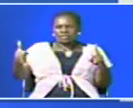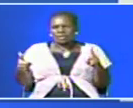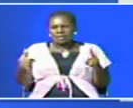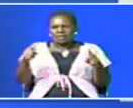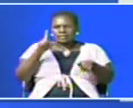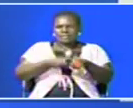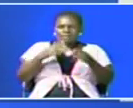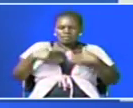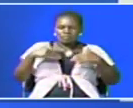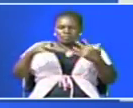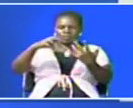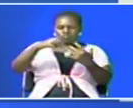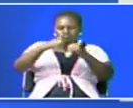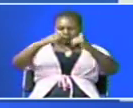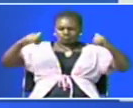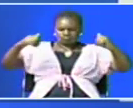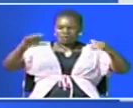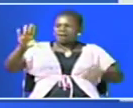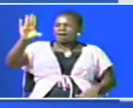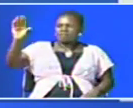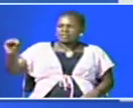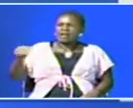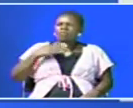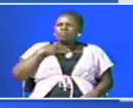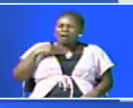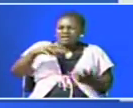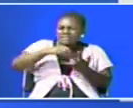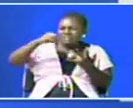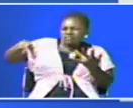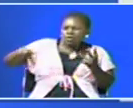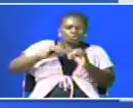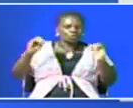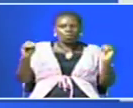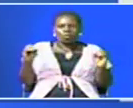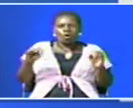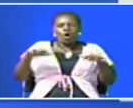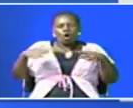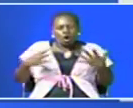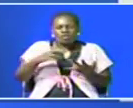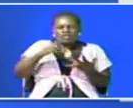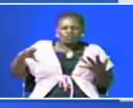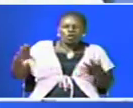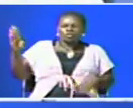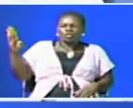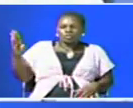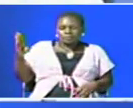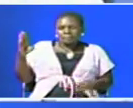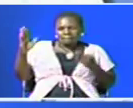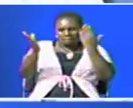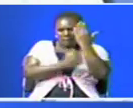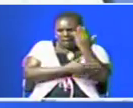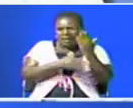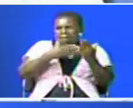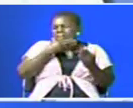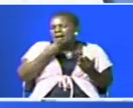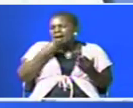watu wanaachana, na haswa sisi wa Afrika hatupendi sana kuachana. Ama tukiachana tunaachana na visanga vingi. Mwanaume akiachwa